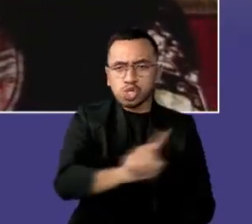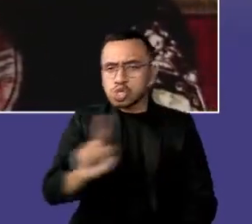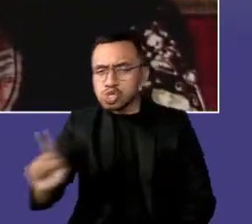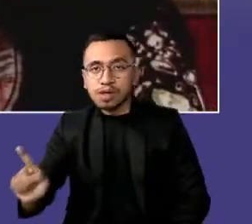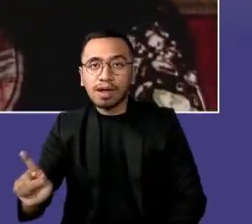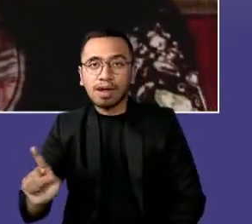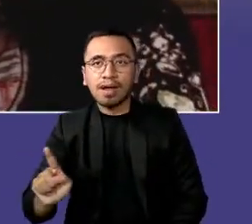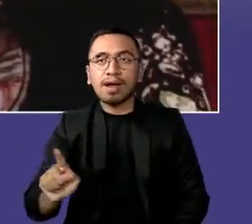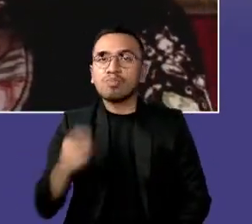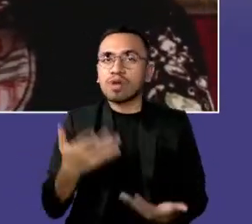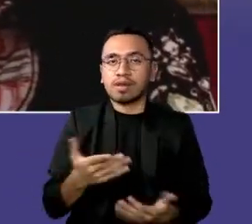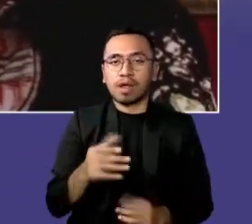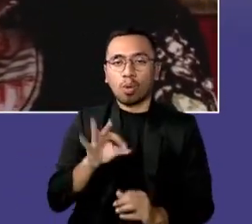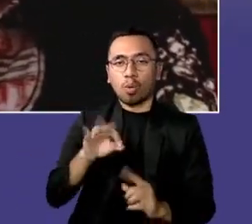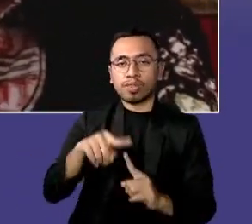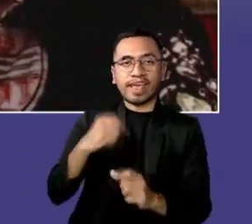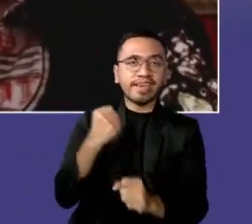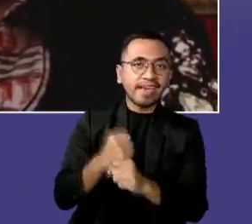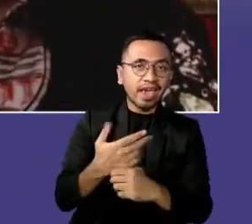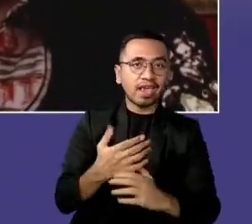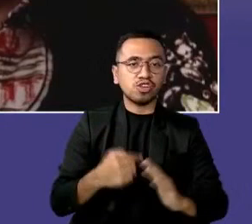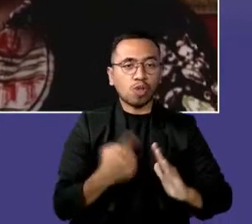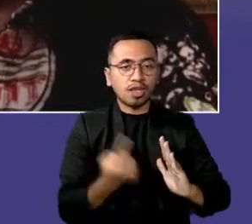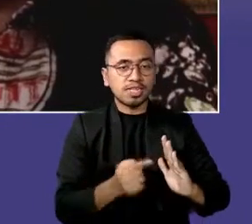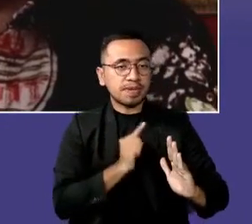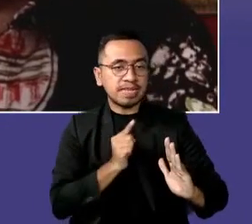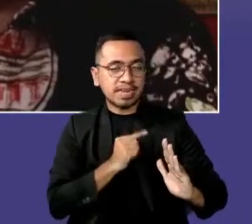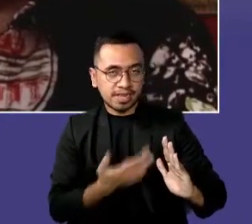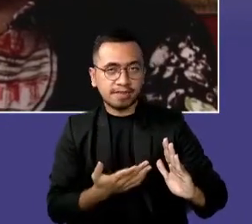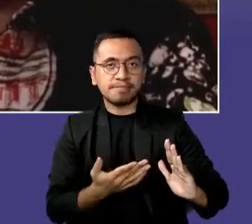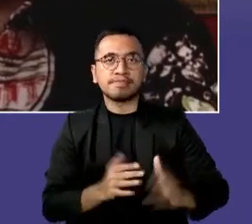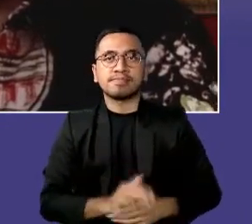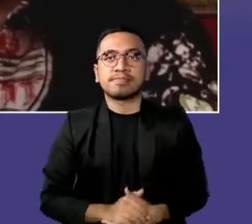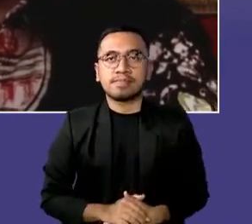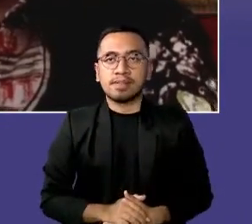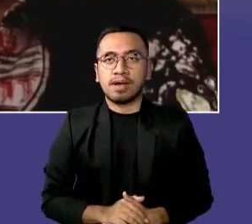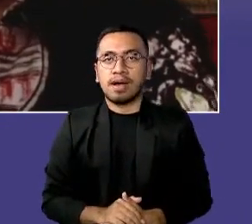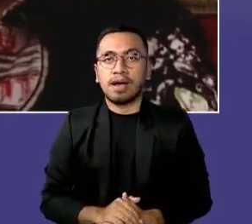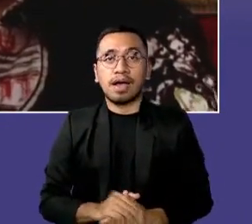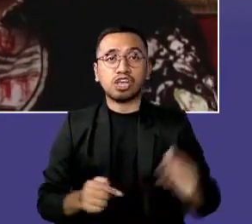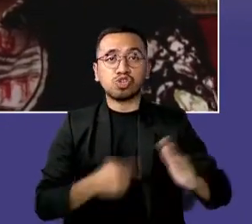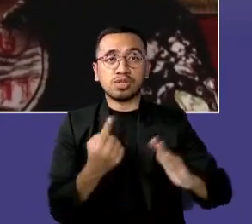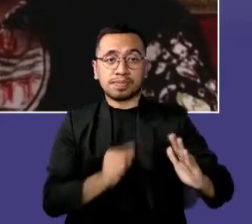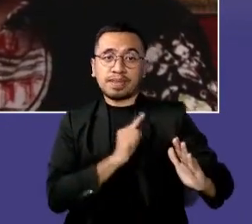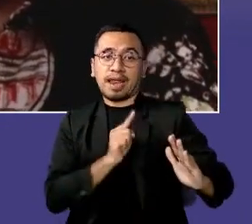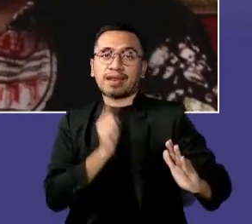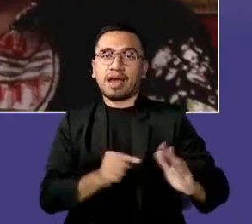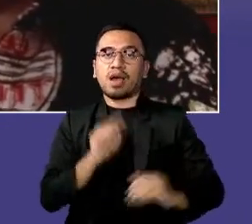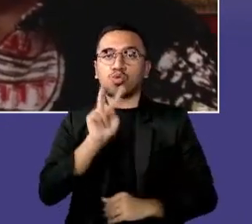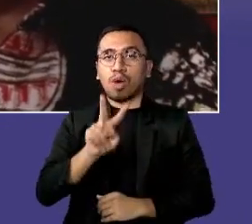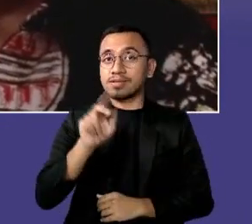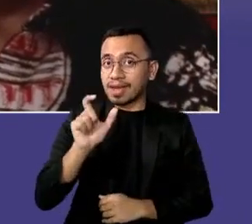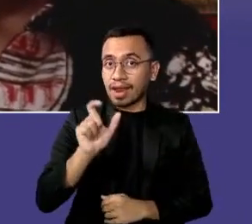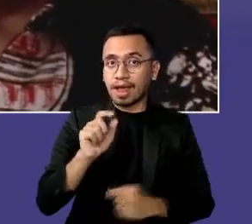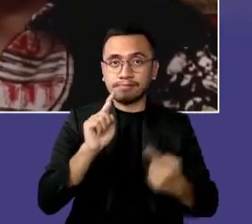Mandiri yang bergejala ringan atau tanpa gejala Lain Ikan isolasi Mandiri ada metode yang dilakukan dirumah dan ada juga